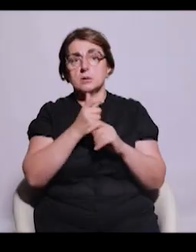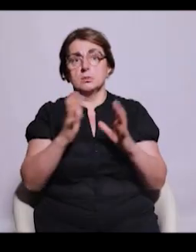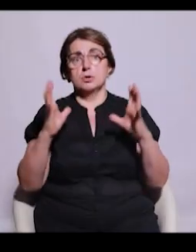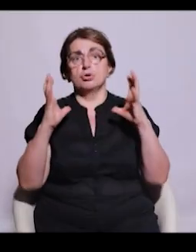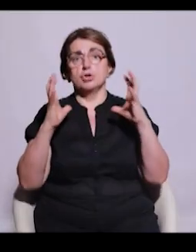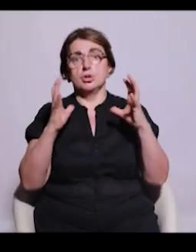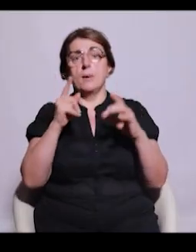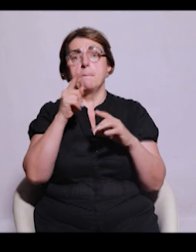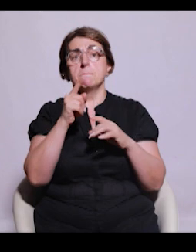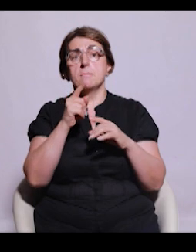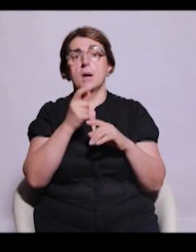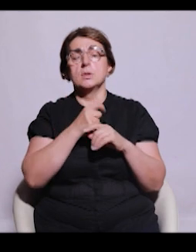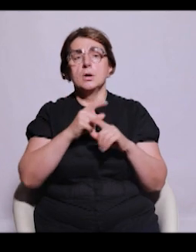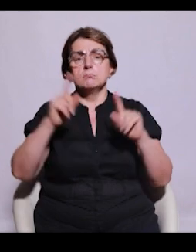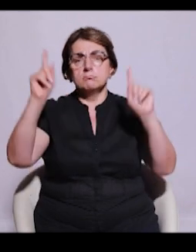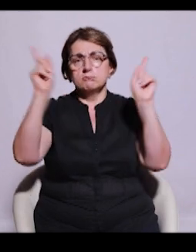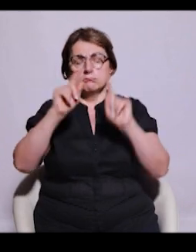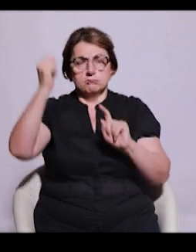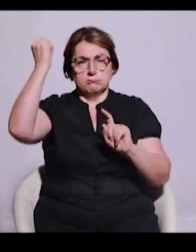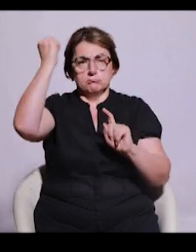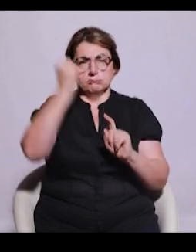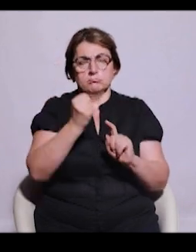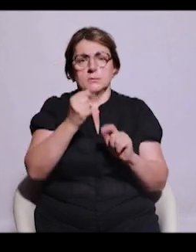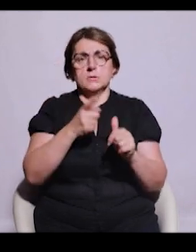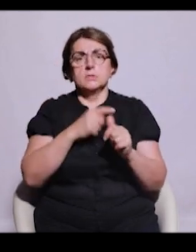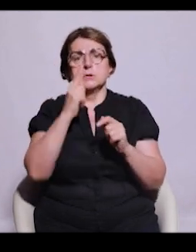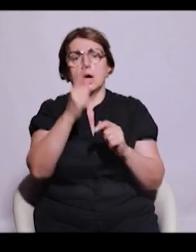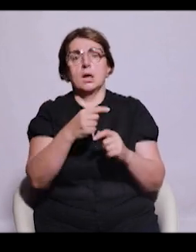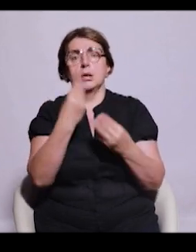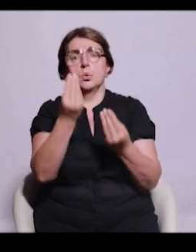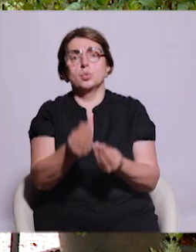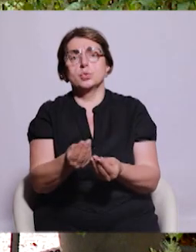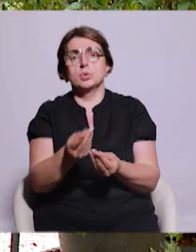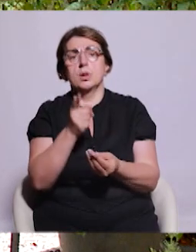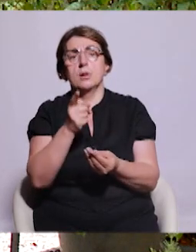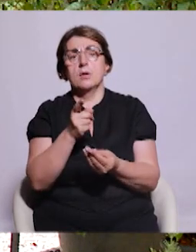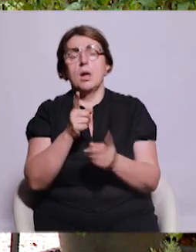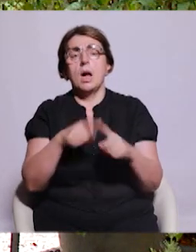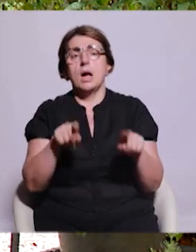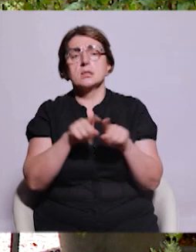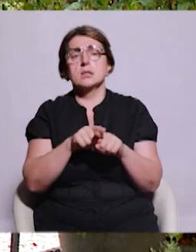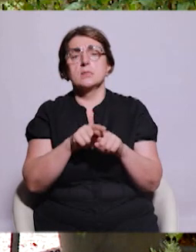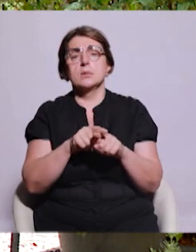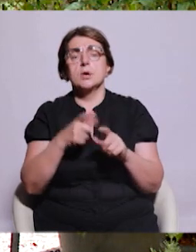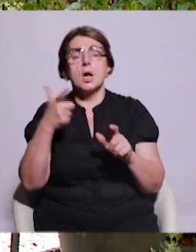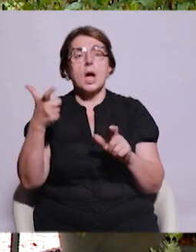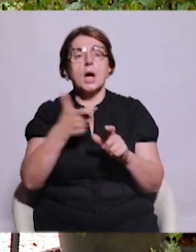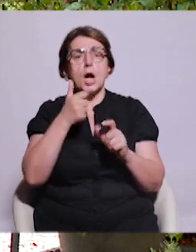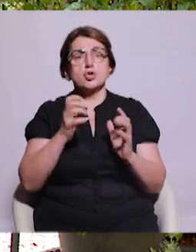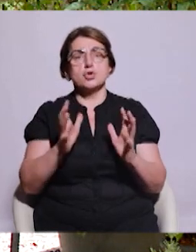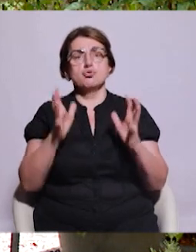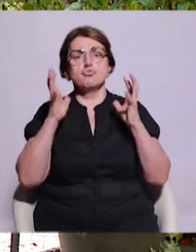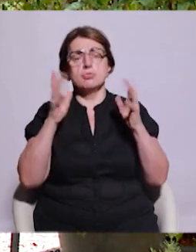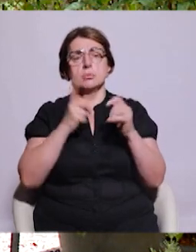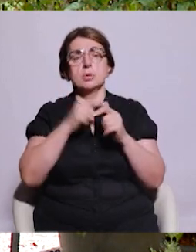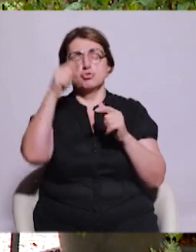გამოიყურება. მას ელვისა და ჭექაქუხილის ღმერთის სახელი უწოდეს. მას ასევე გაზის გიგანტსაც